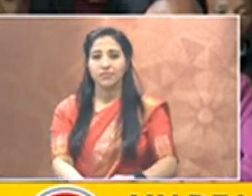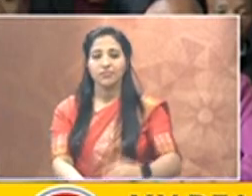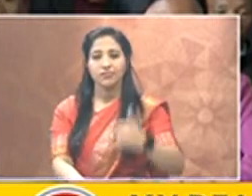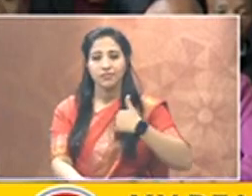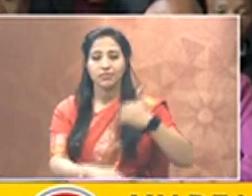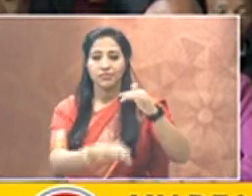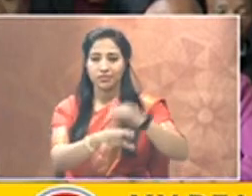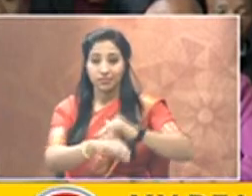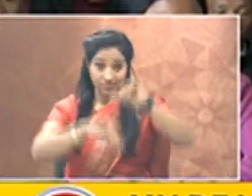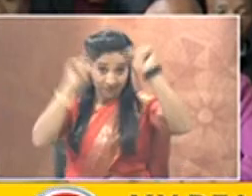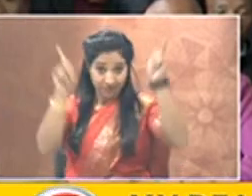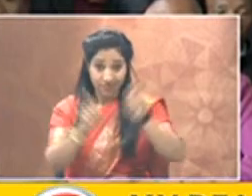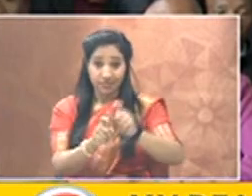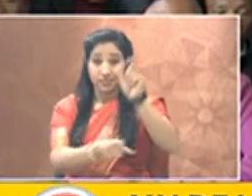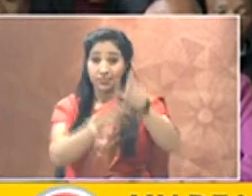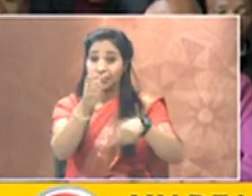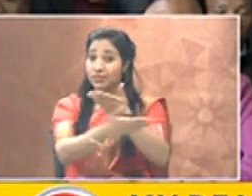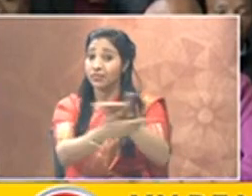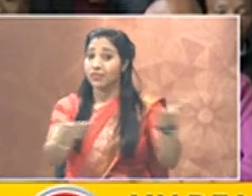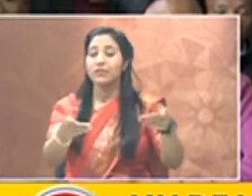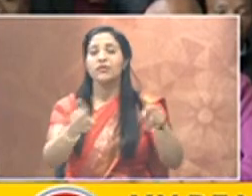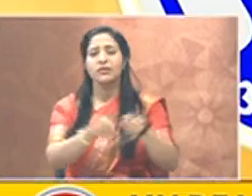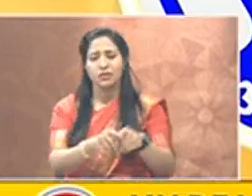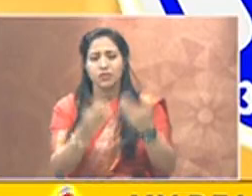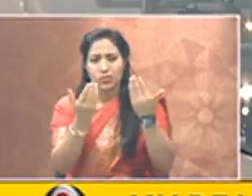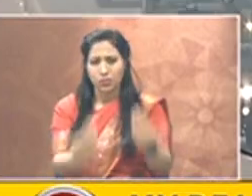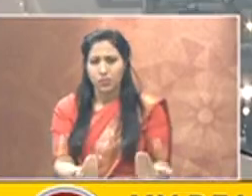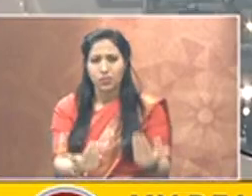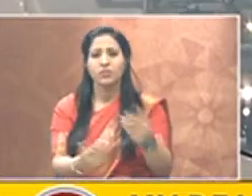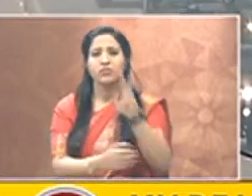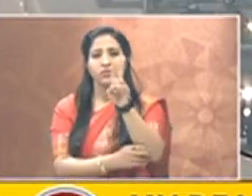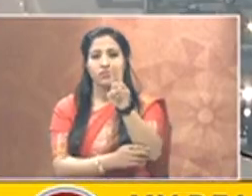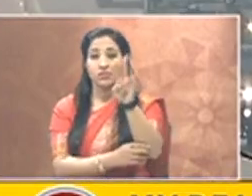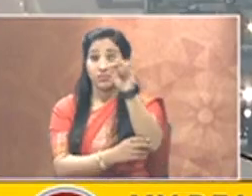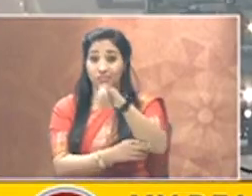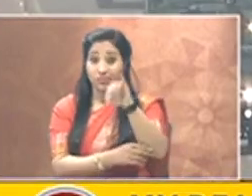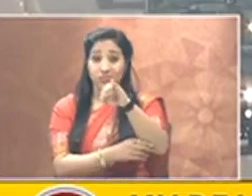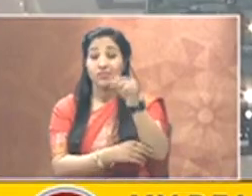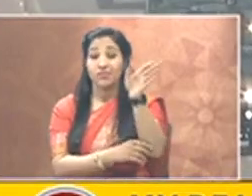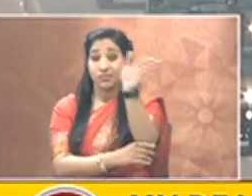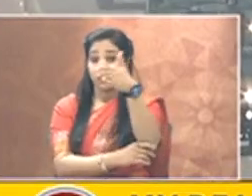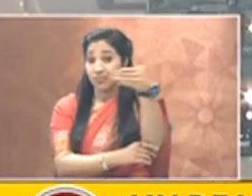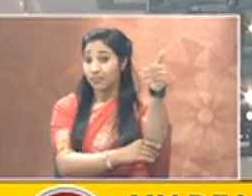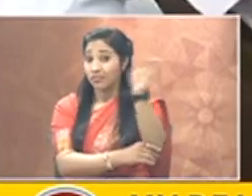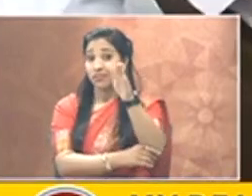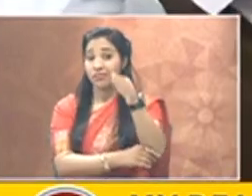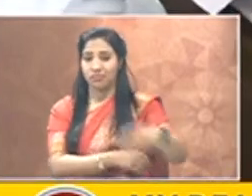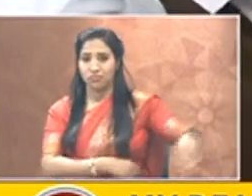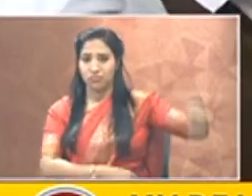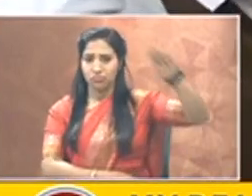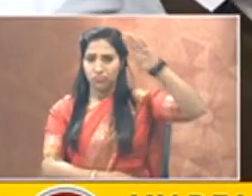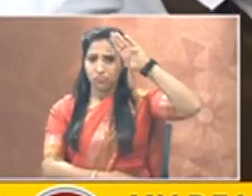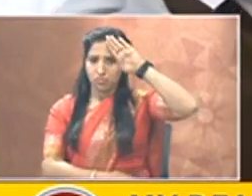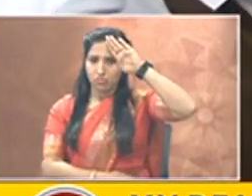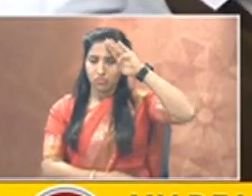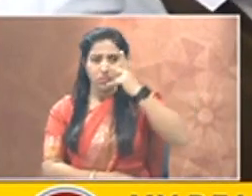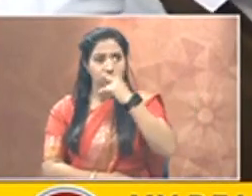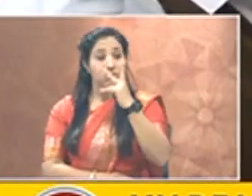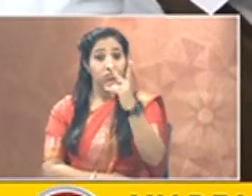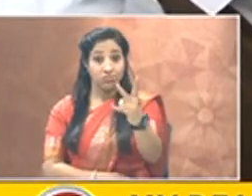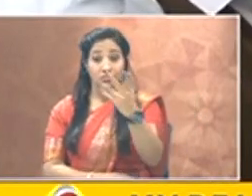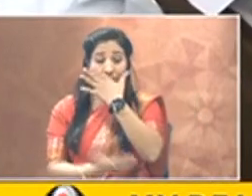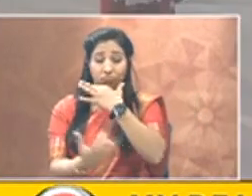मेरे प्यारे देशवासियों, इस बार 26 जनवरी की परेड बहुत ही अद्भुत